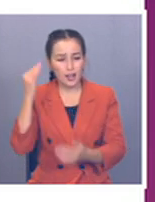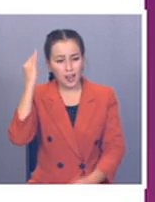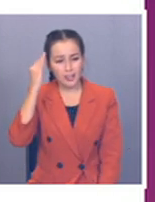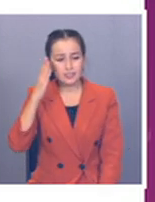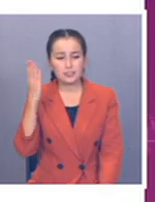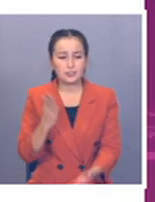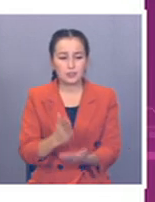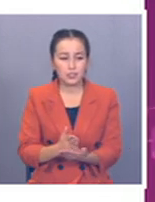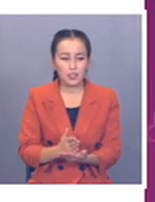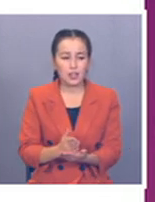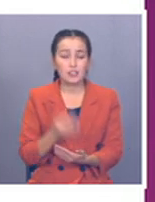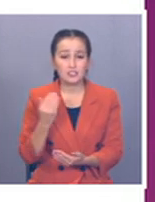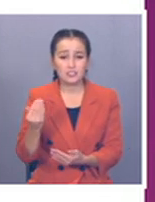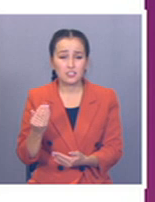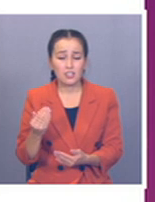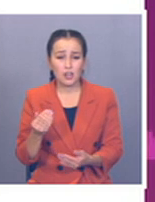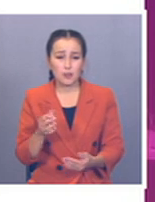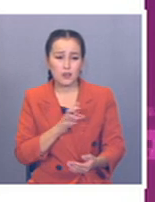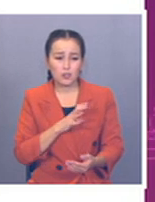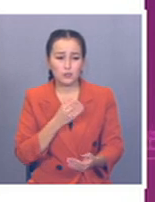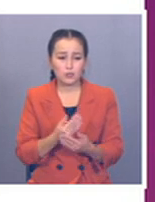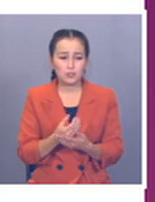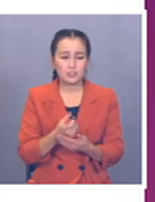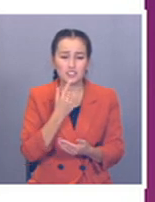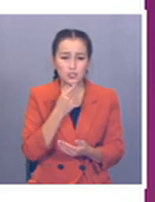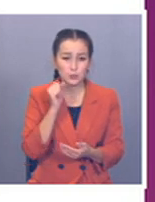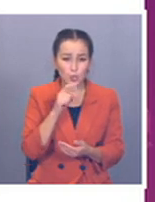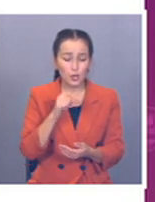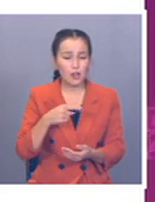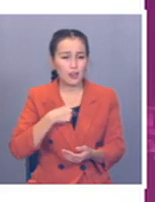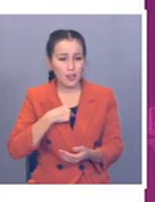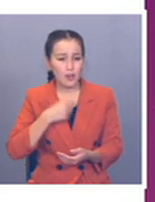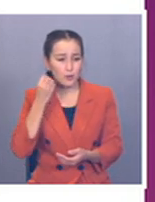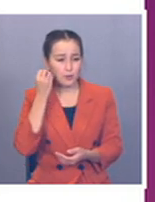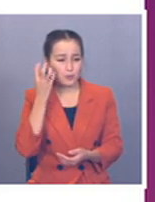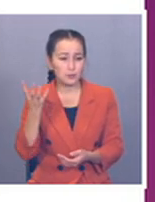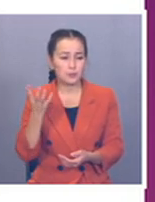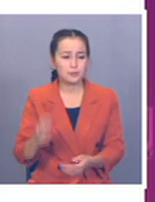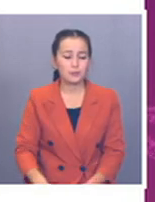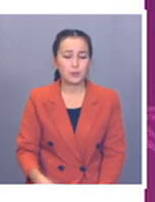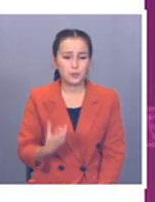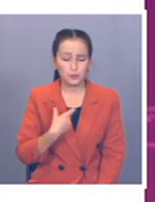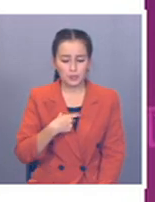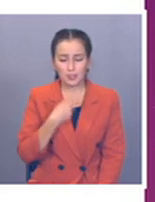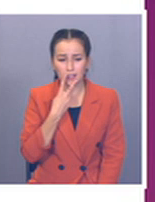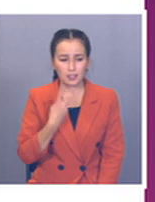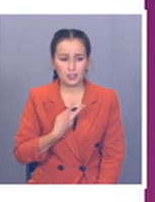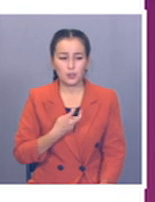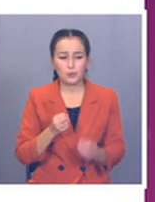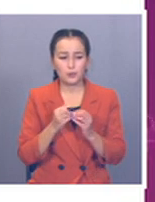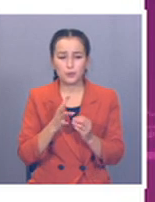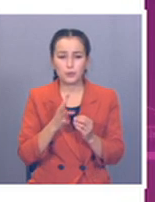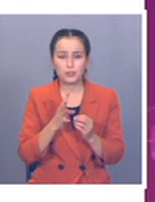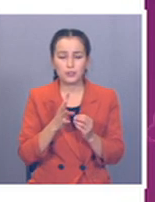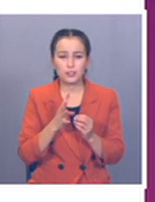қазынадағы қызыл алтын едің, мен ақыл едім. Өзіме қарасам, 14-інде туған ай